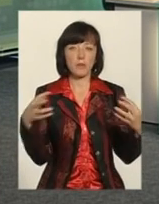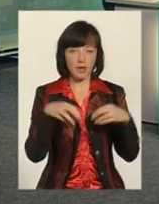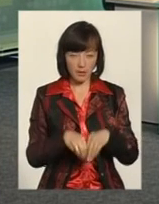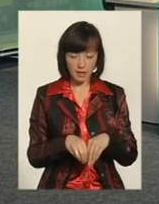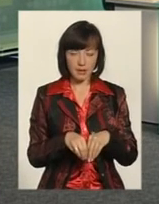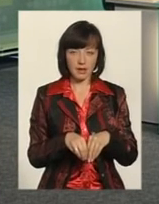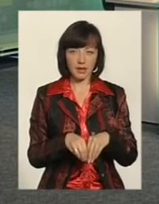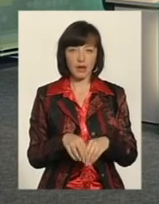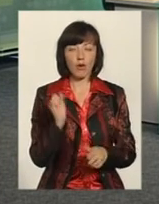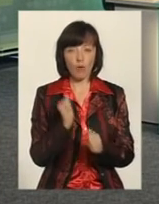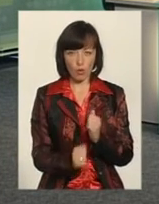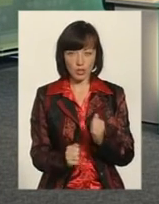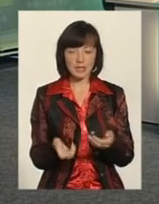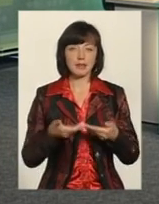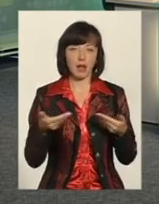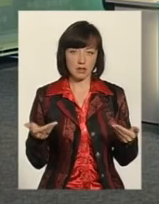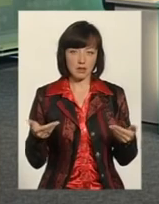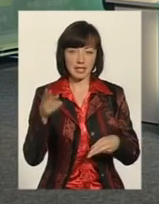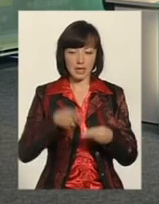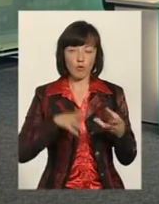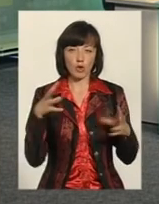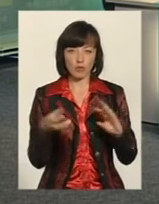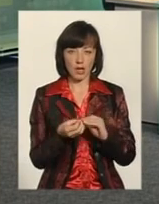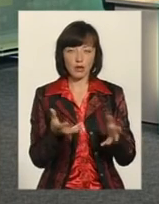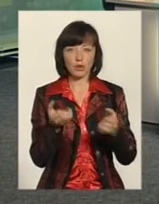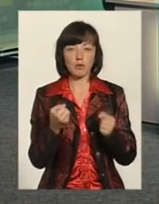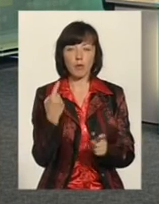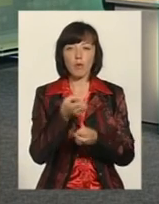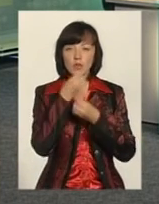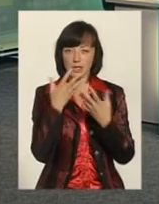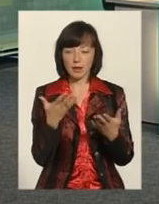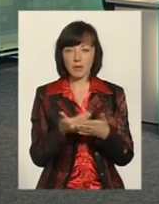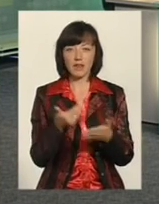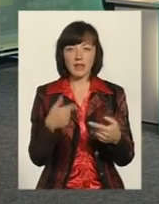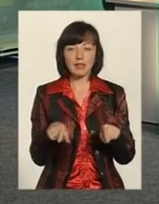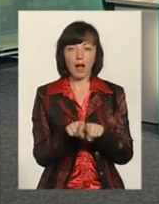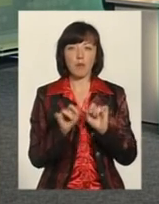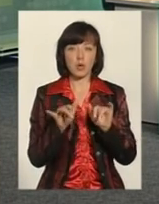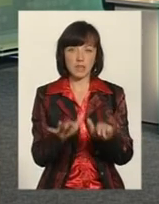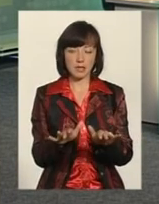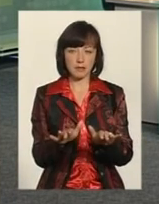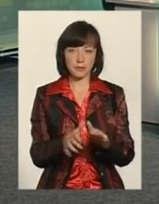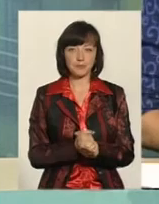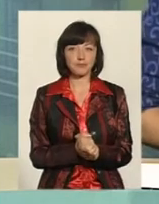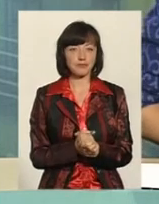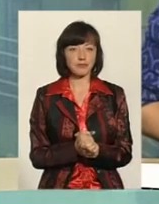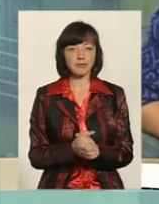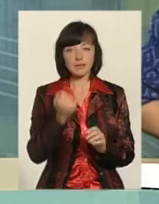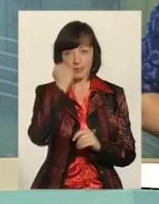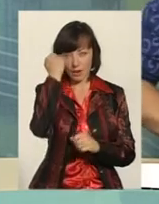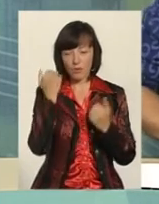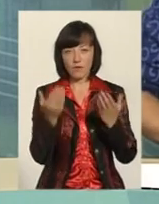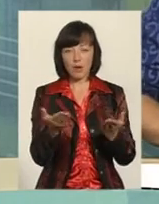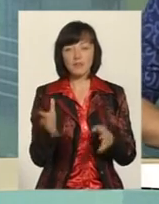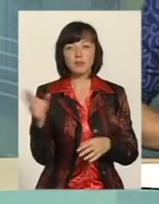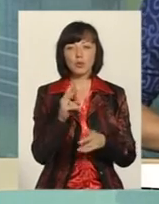і кожен із нас в кінцевому результаті отримає позитив від таких процесів. Дякую вам,